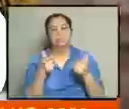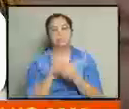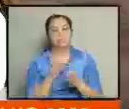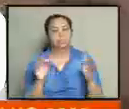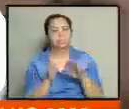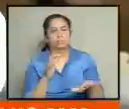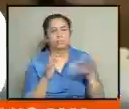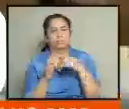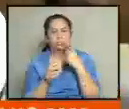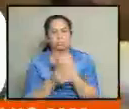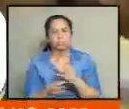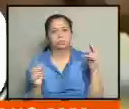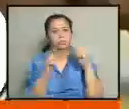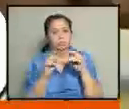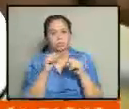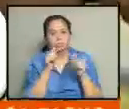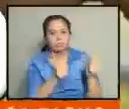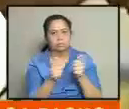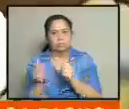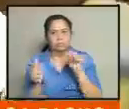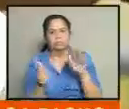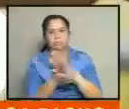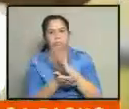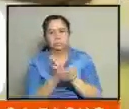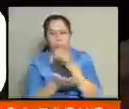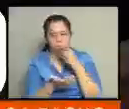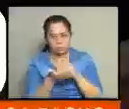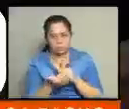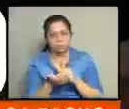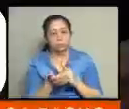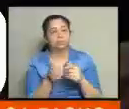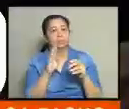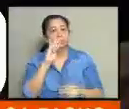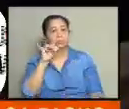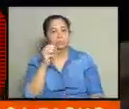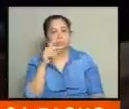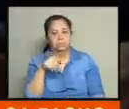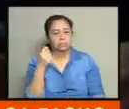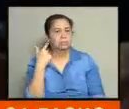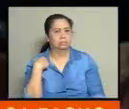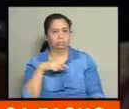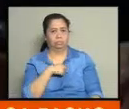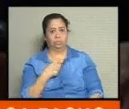makalalaya ang mga na-acquit hanggat hindi naayos ang kanilang mga dokumento. Ang DGMP lang naman, we're